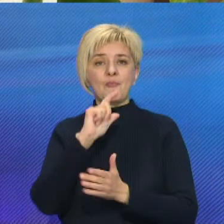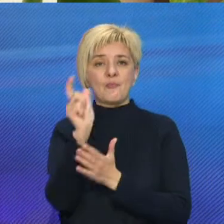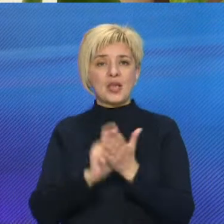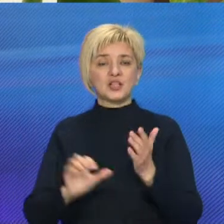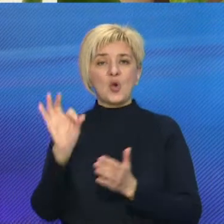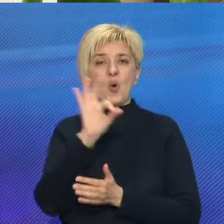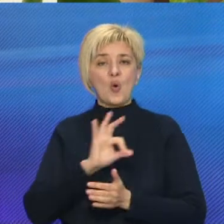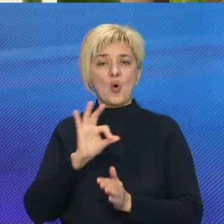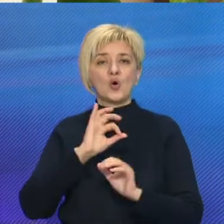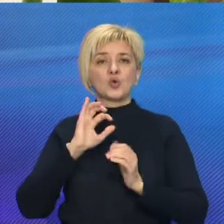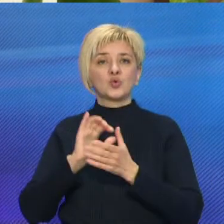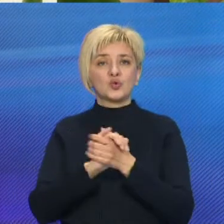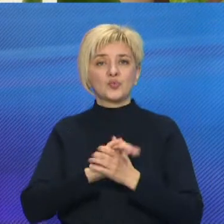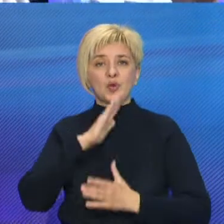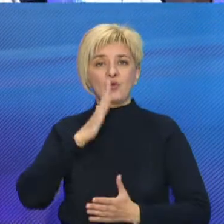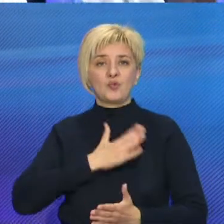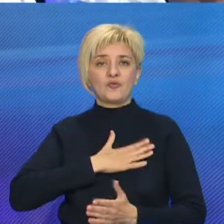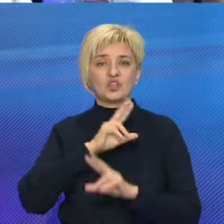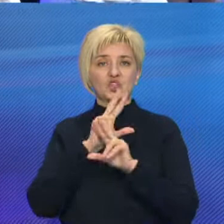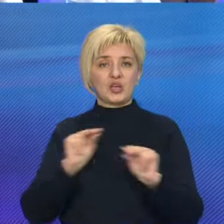о счастье, о стране.